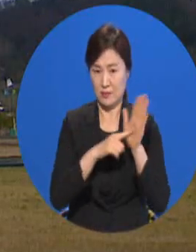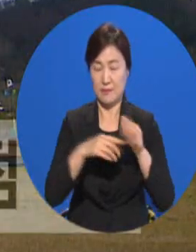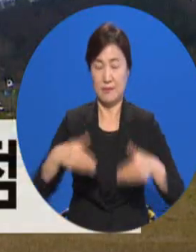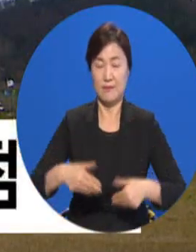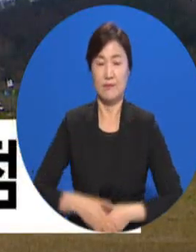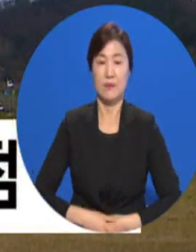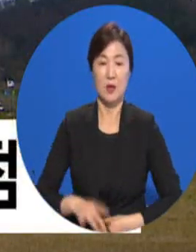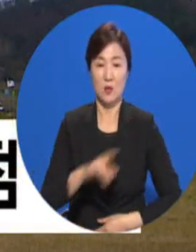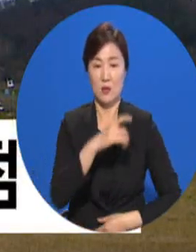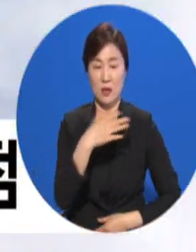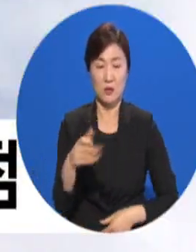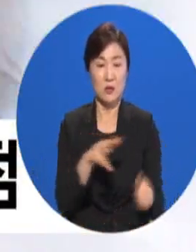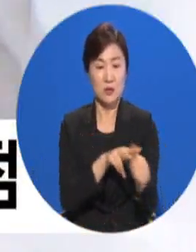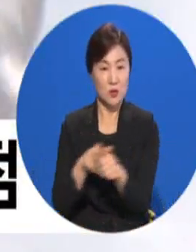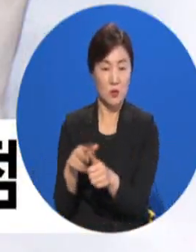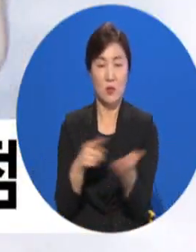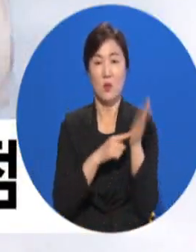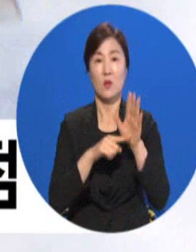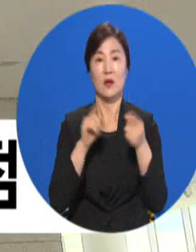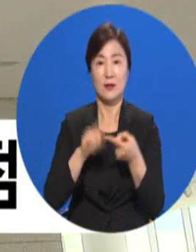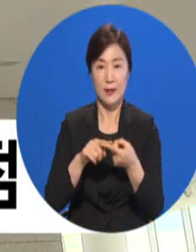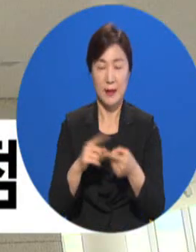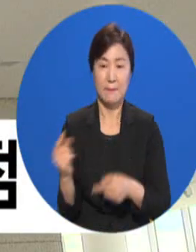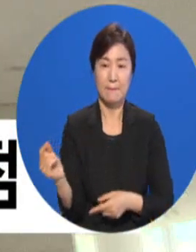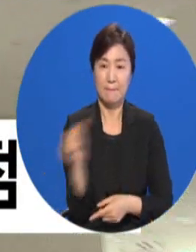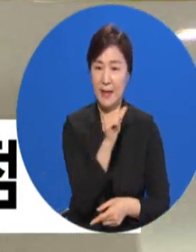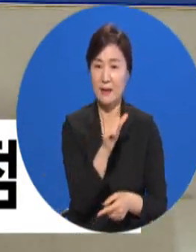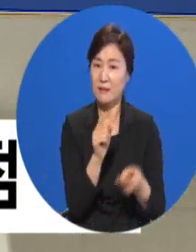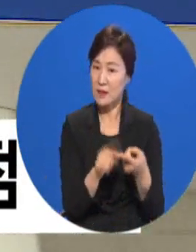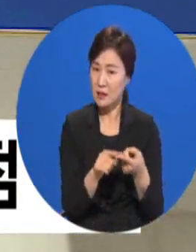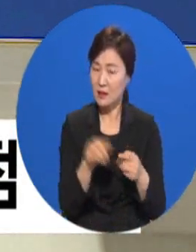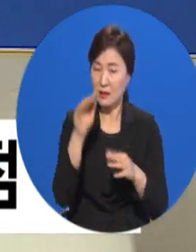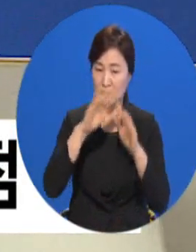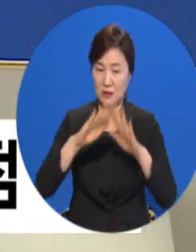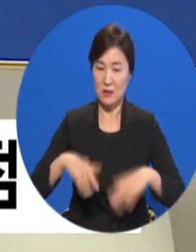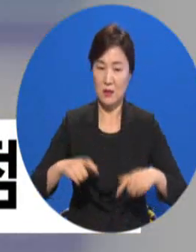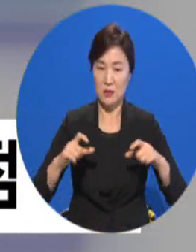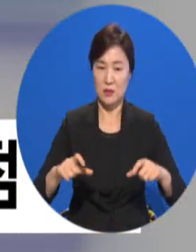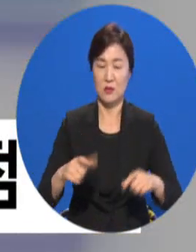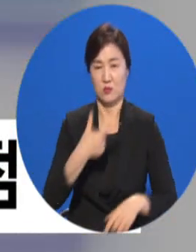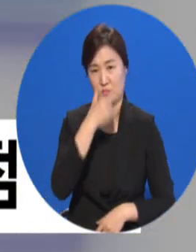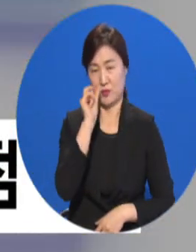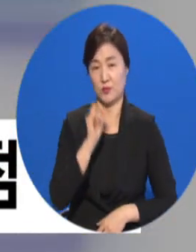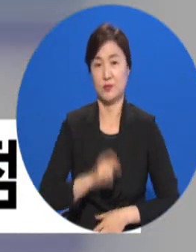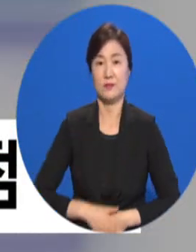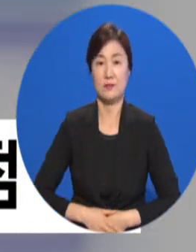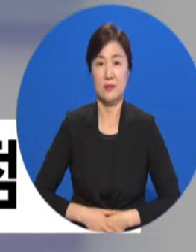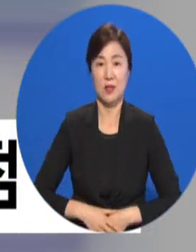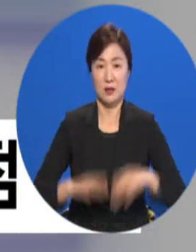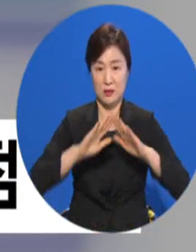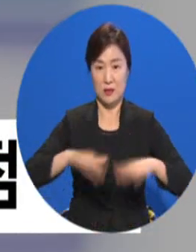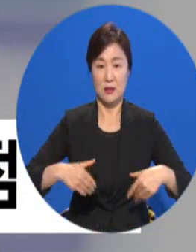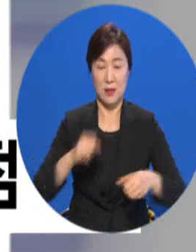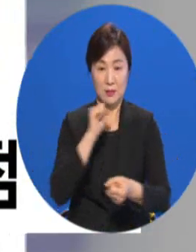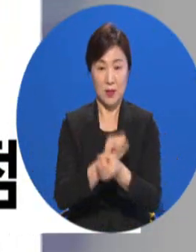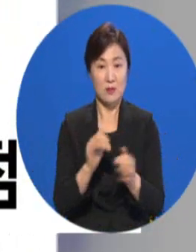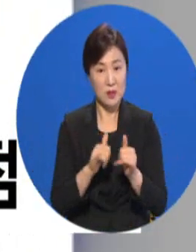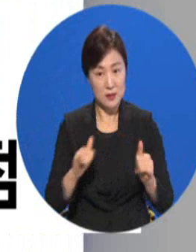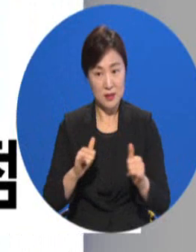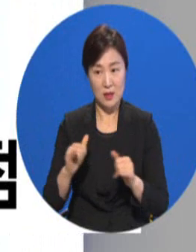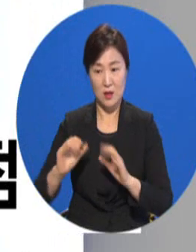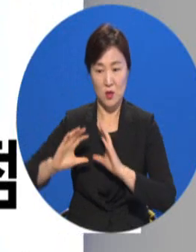코로나19 정보 공개에 대한 신속성에서도 전라남도는 허점을 보였습니다. 전남 확진자 현황과 전국